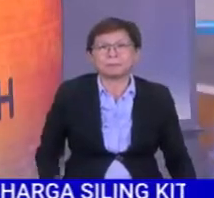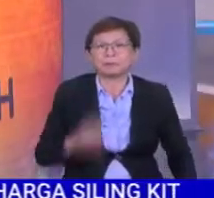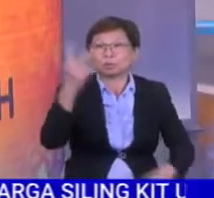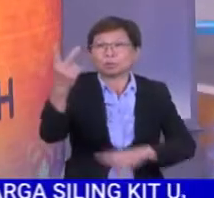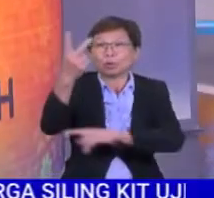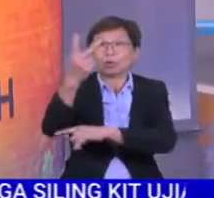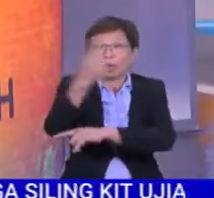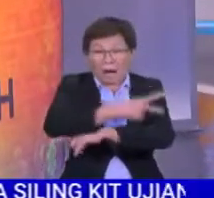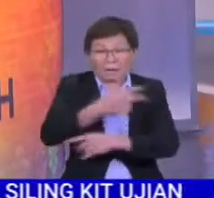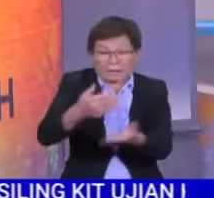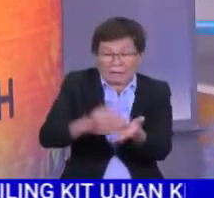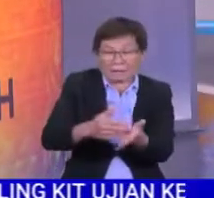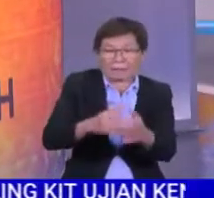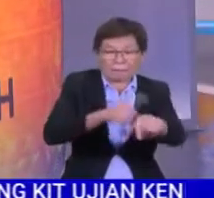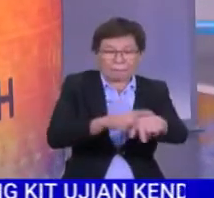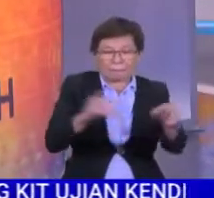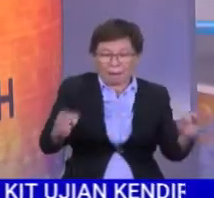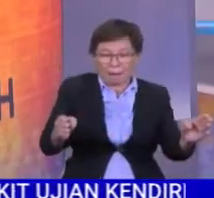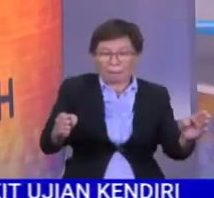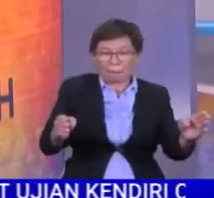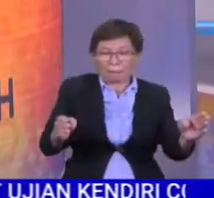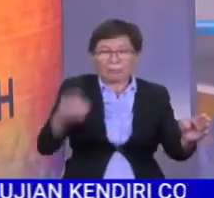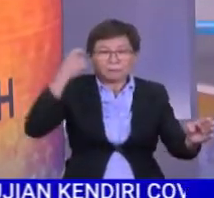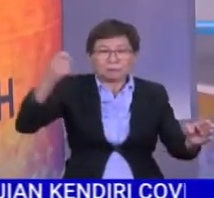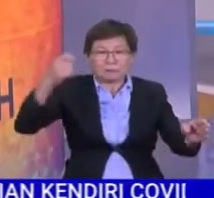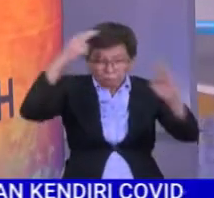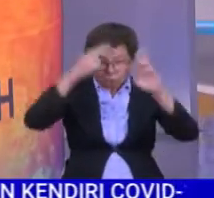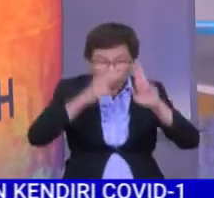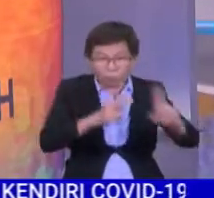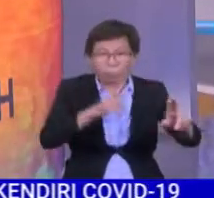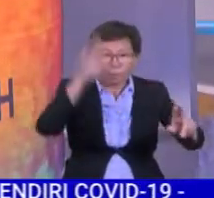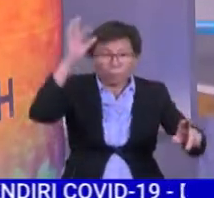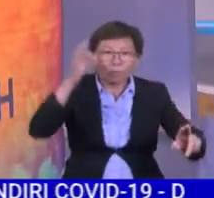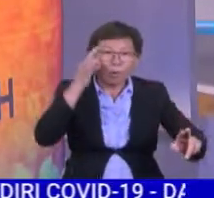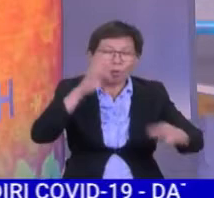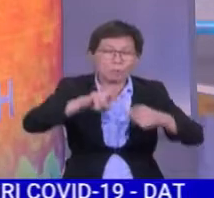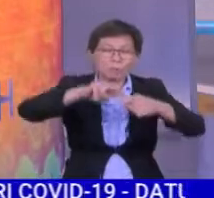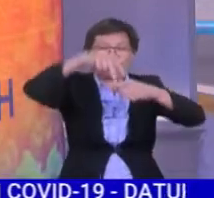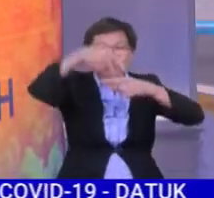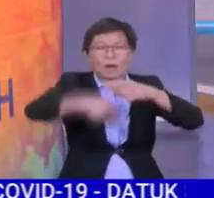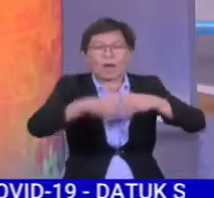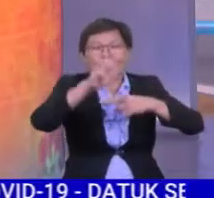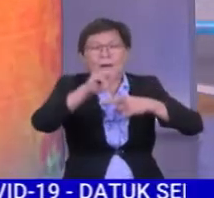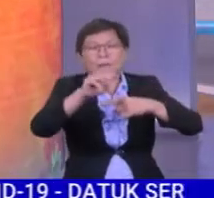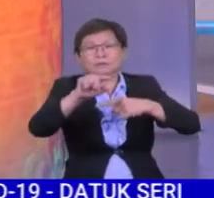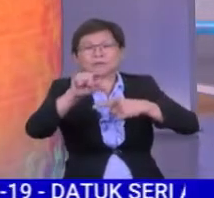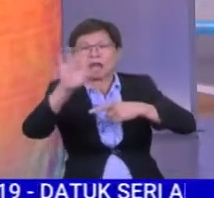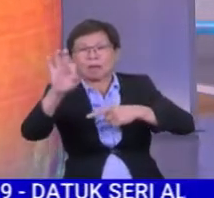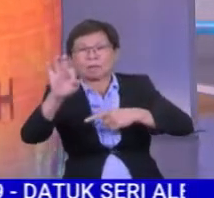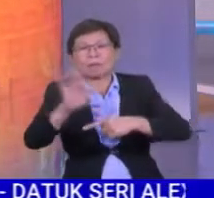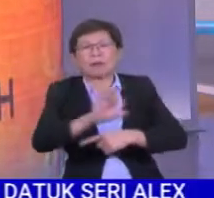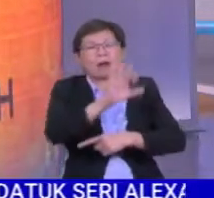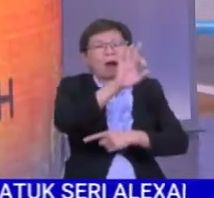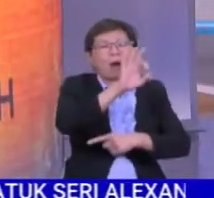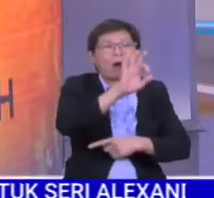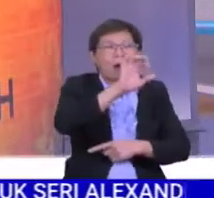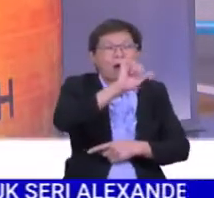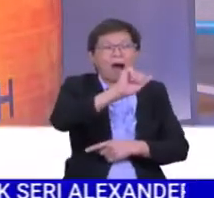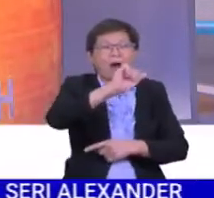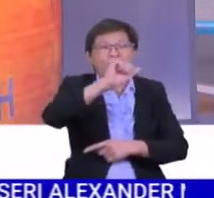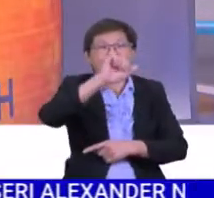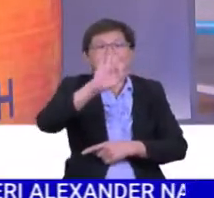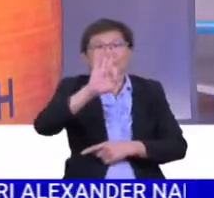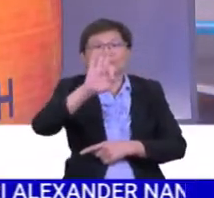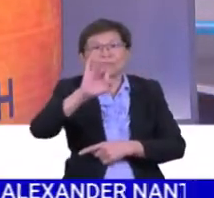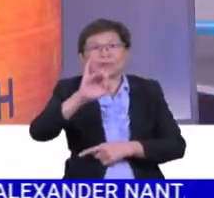dua hari lagi. Itu tempoh yang diberikan Setiausaha Kehormat Persekutuan Gimnastik Malaysia MGF Afrita Aryani Nasril